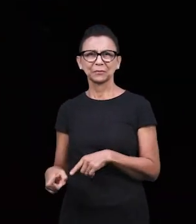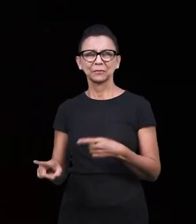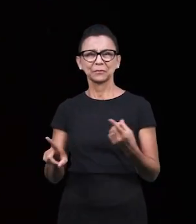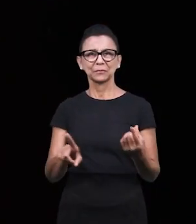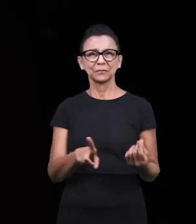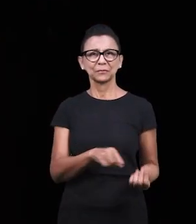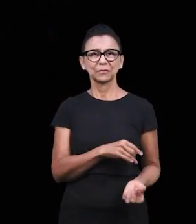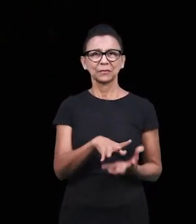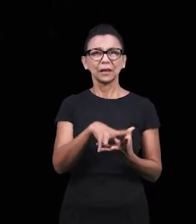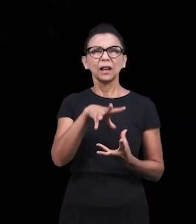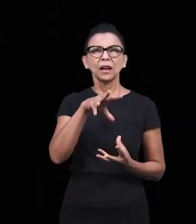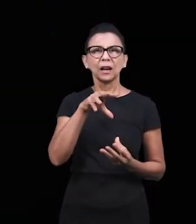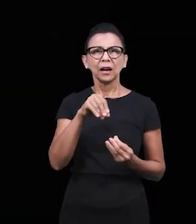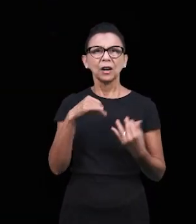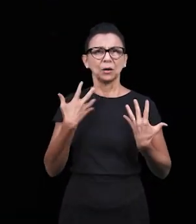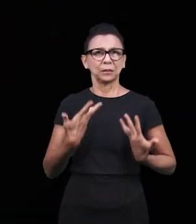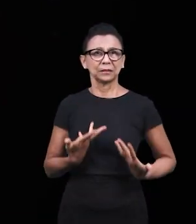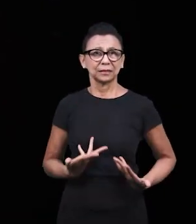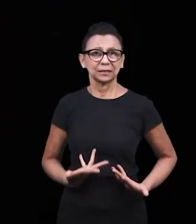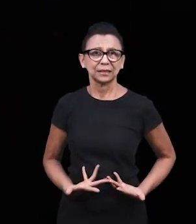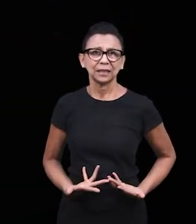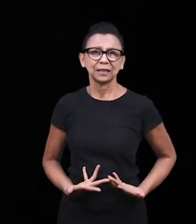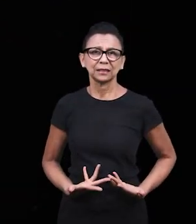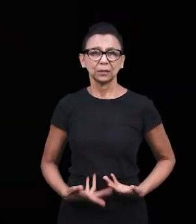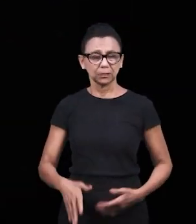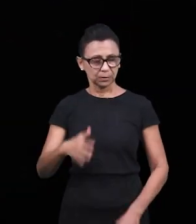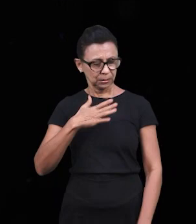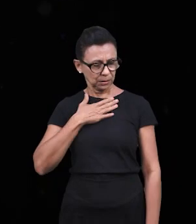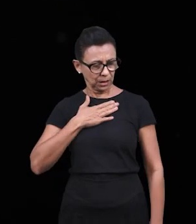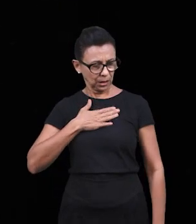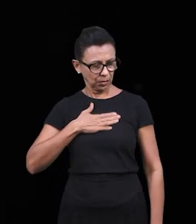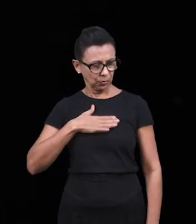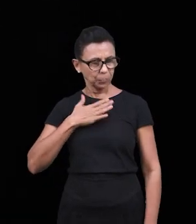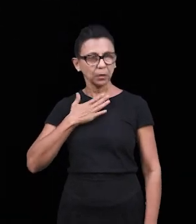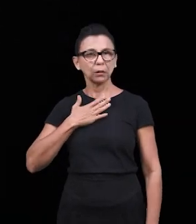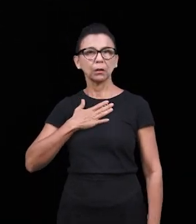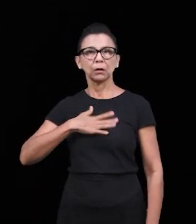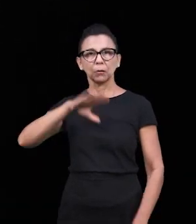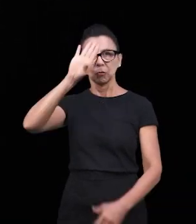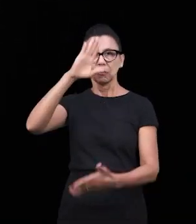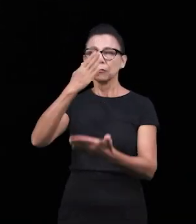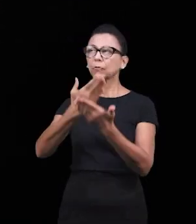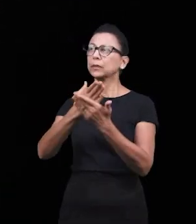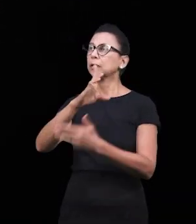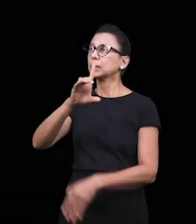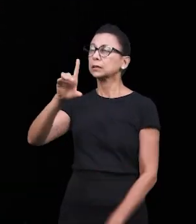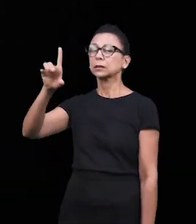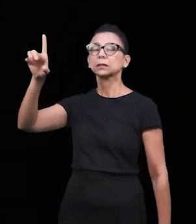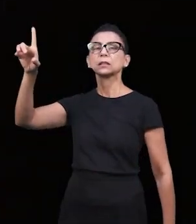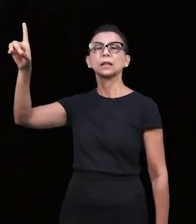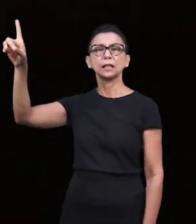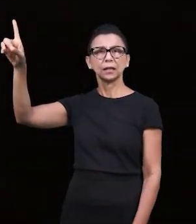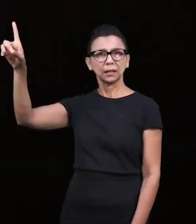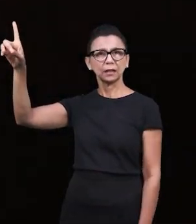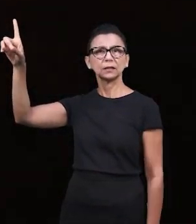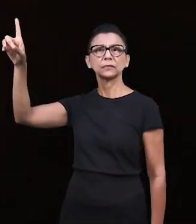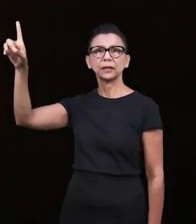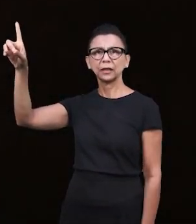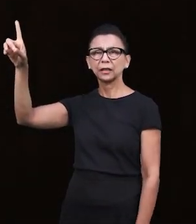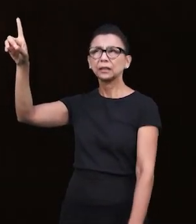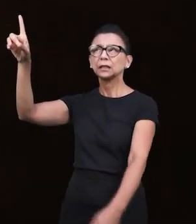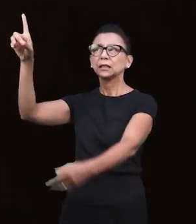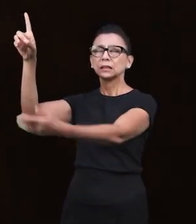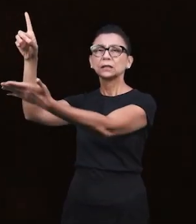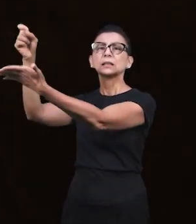Alma cansada, não desesperes, espera em Deus, que